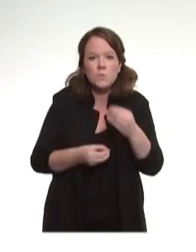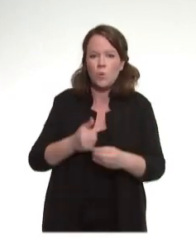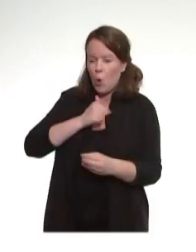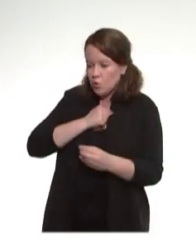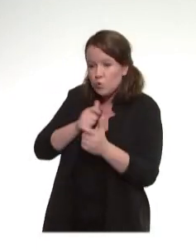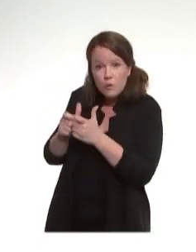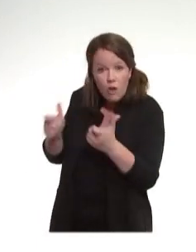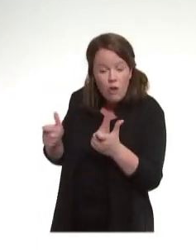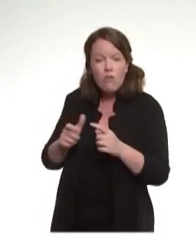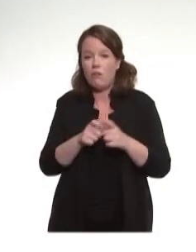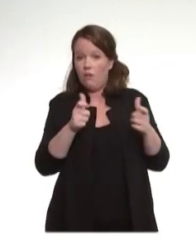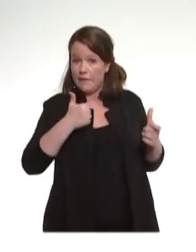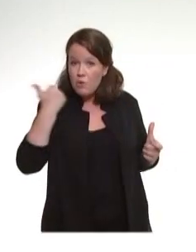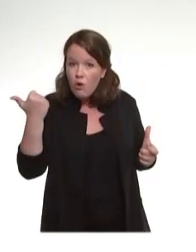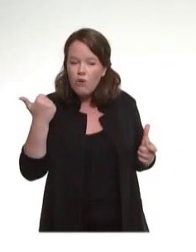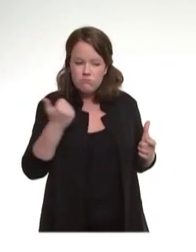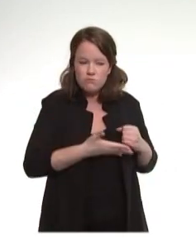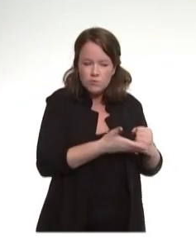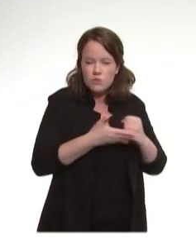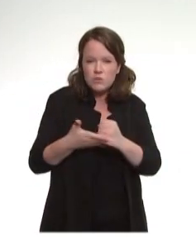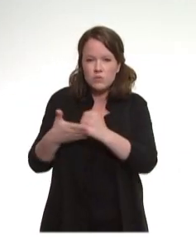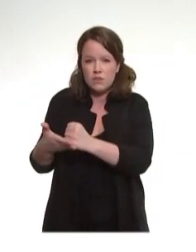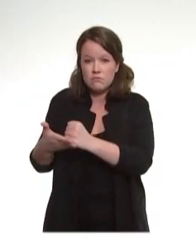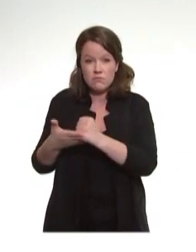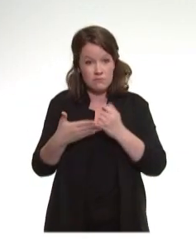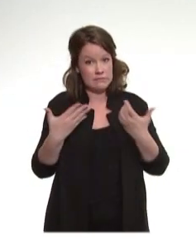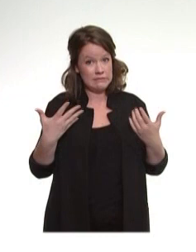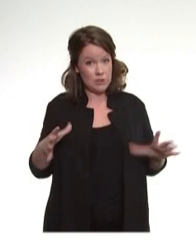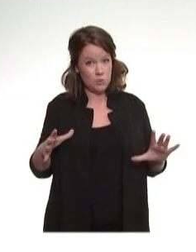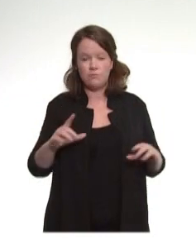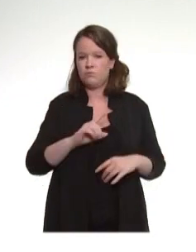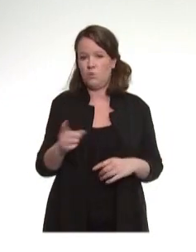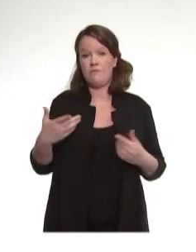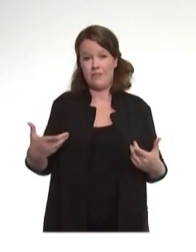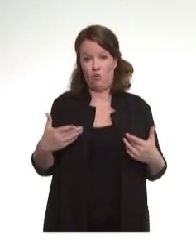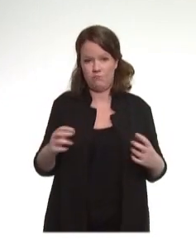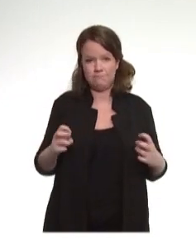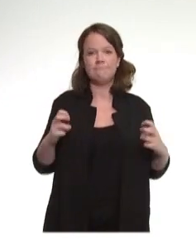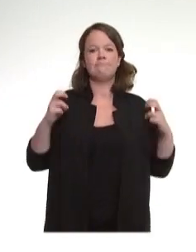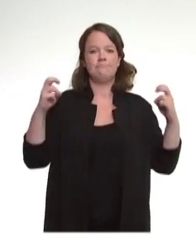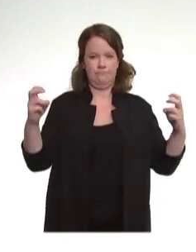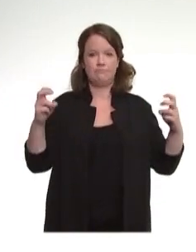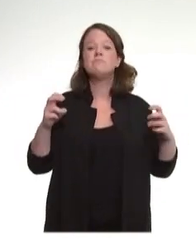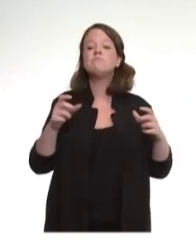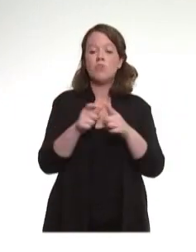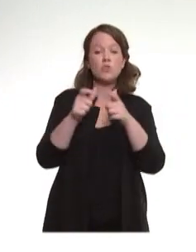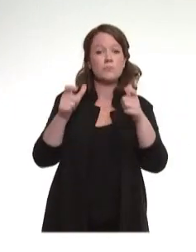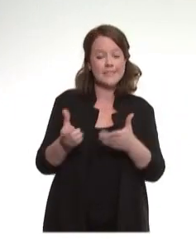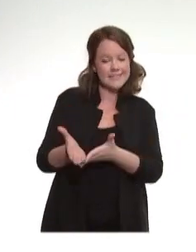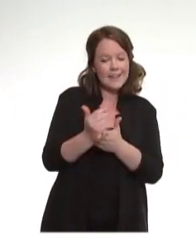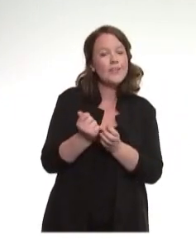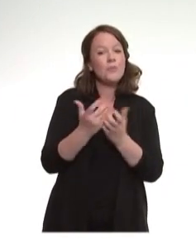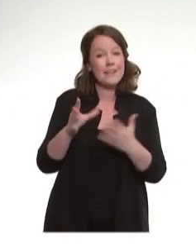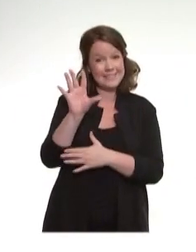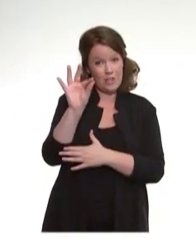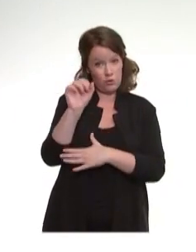les indépendants nous allons élargir cette aide à toutes les entreprises jusqu'à 50 salariés